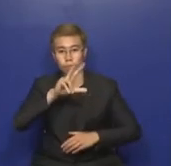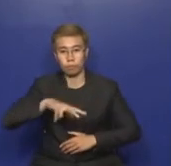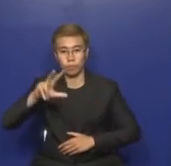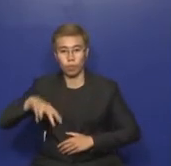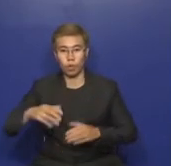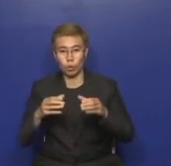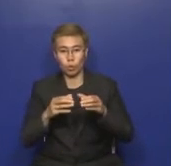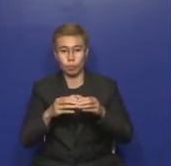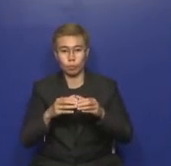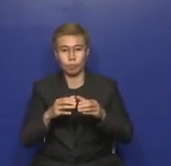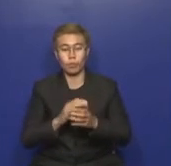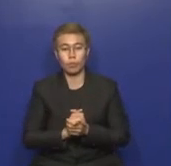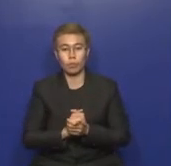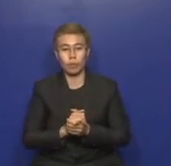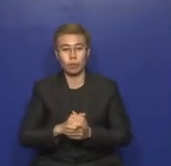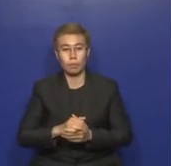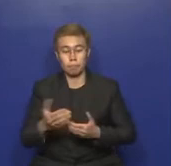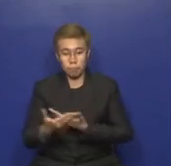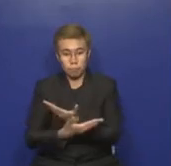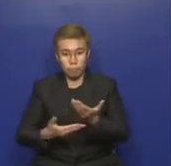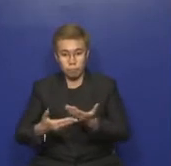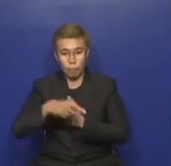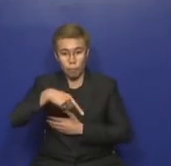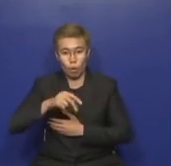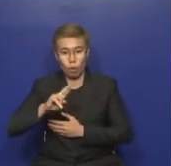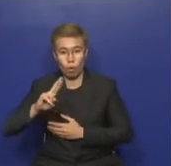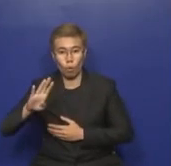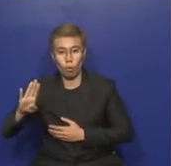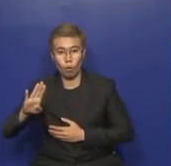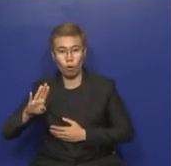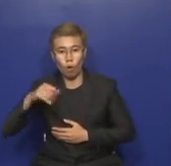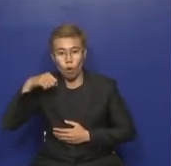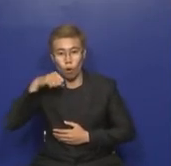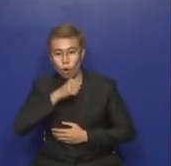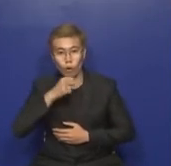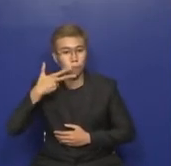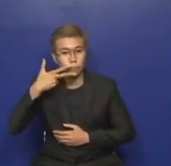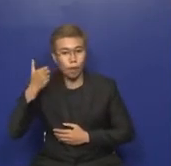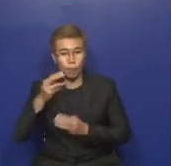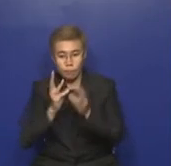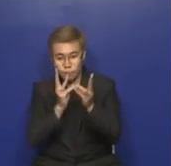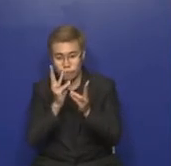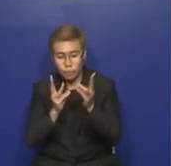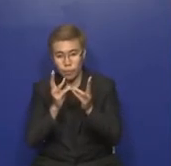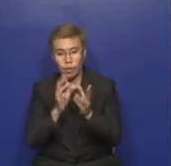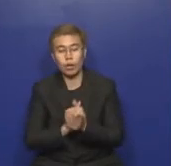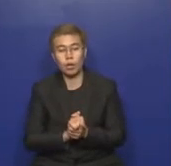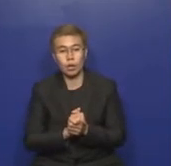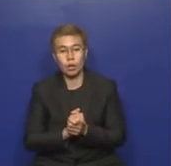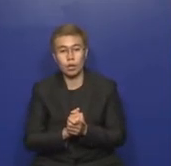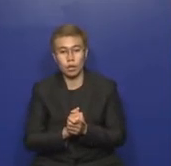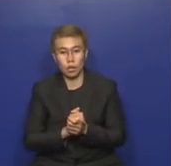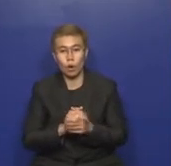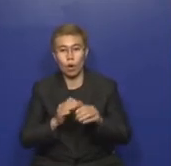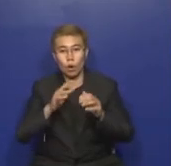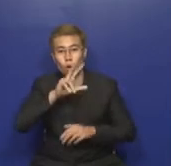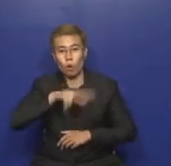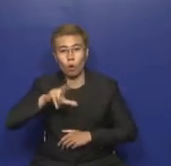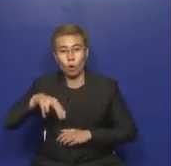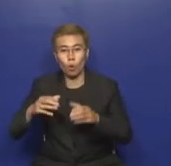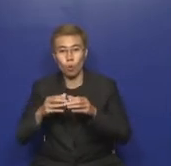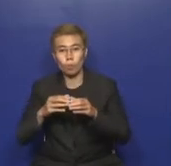การวิสามัญพิจารณาร่างพระราชบัญญัติอ้อยและน้ำตาลทรายในสัดส่วนของพรรคเพื่อไทยจำนวน8ท่าน